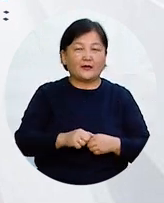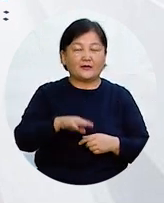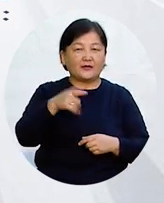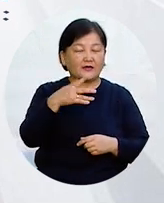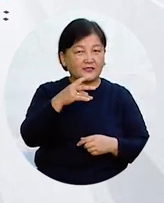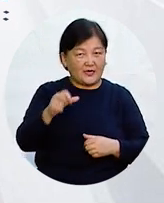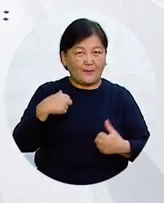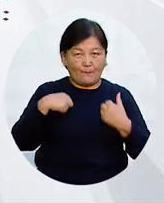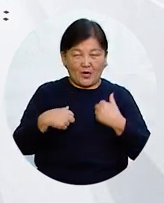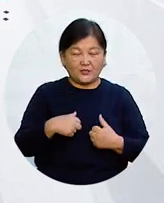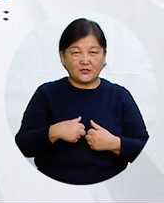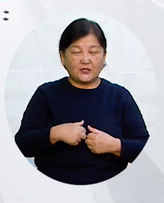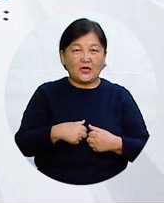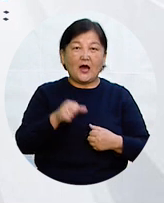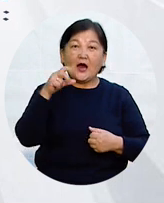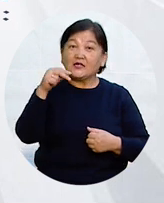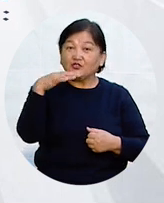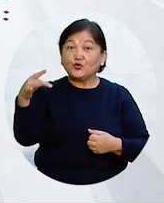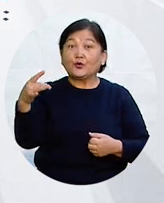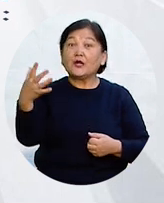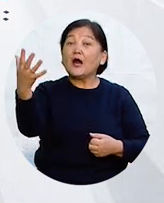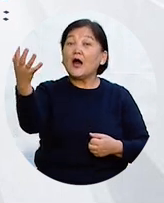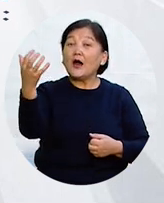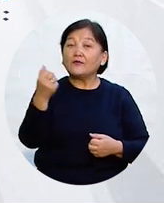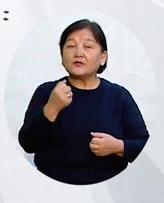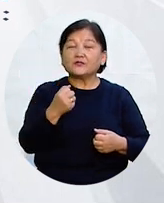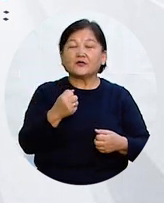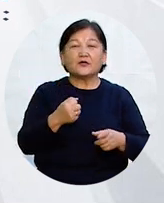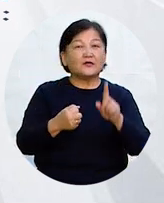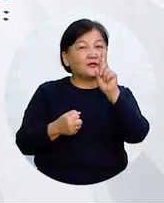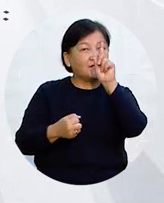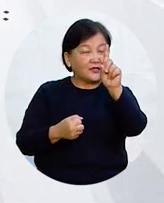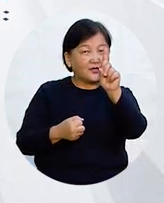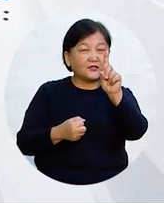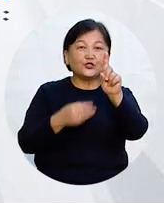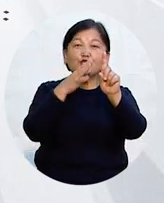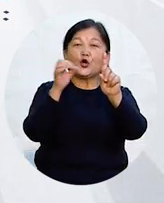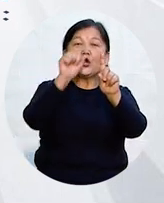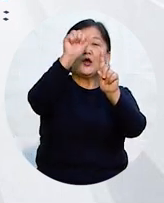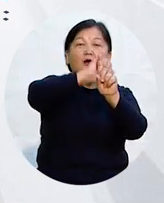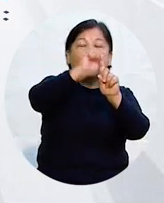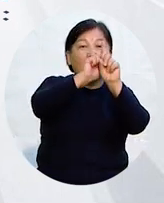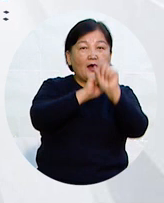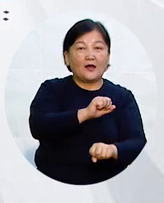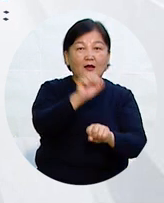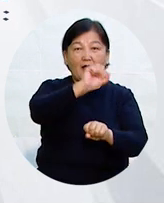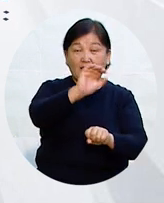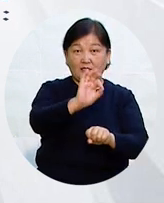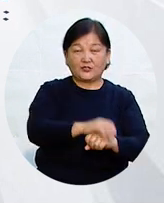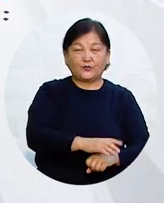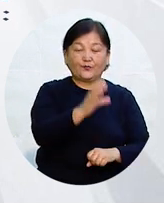Тэгснээн багш альчуураар эхэнд нь байсан негийн тоог арилгав.